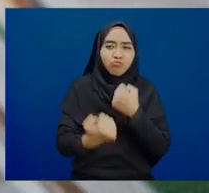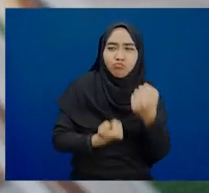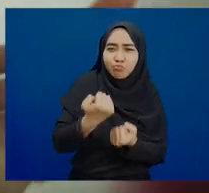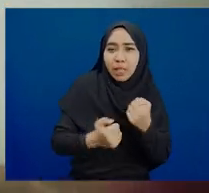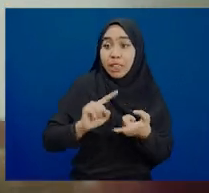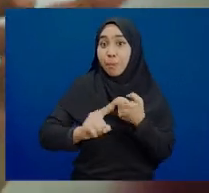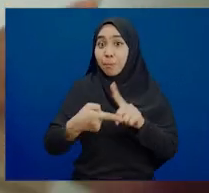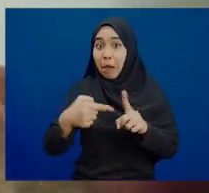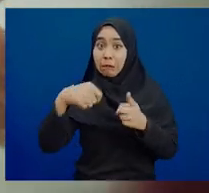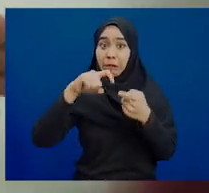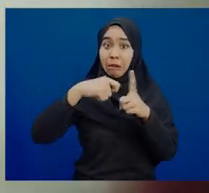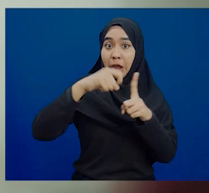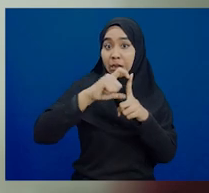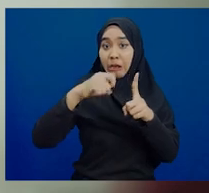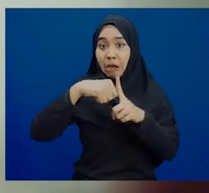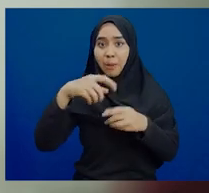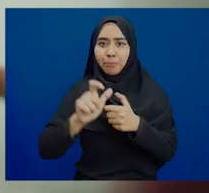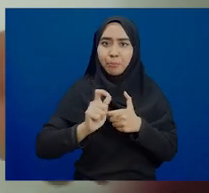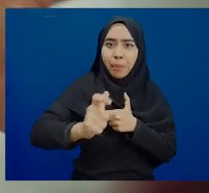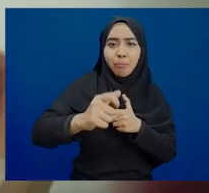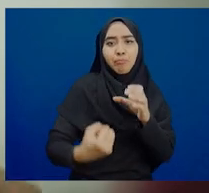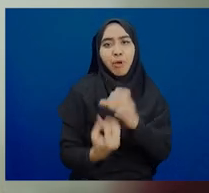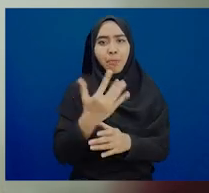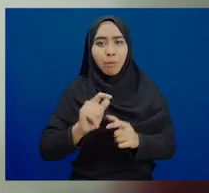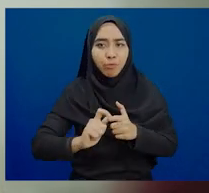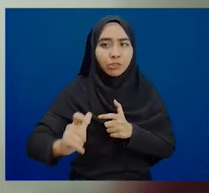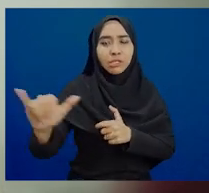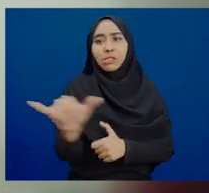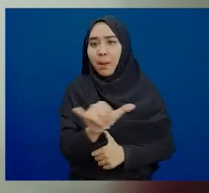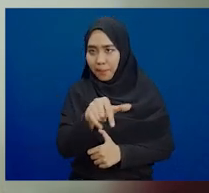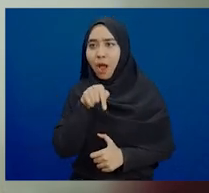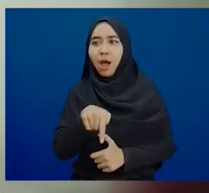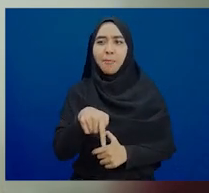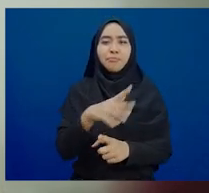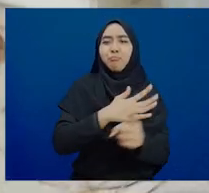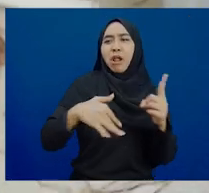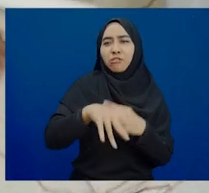juga terus berinovasi dan berekspresi yang terbaik. Sehingga